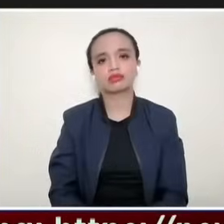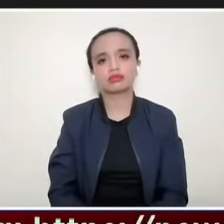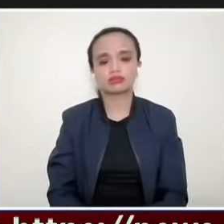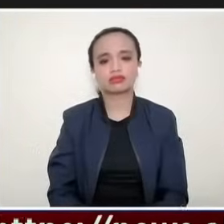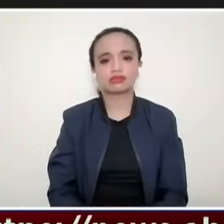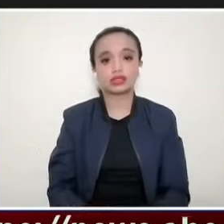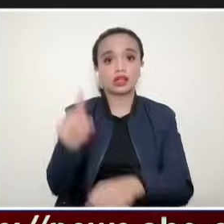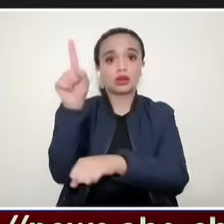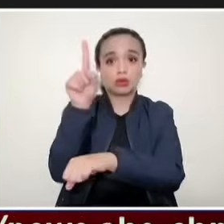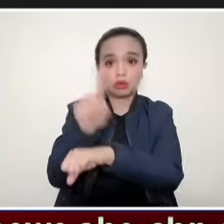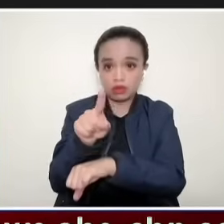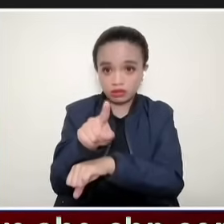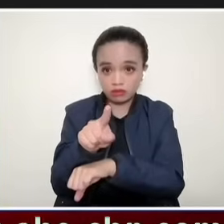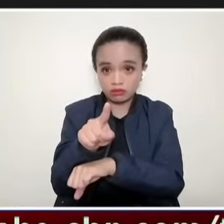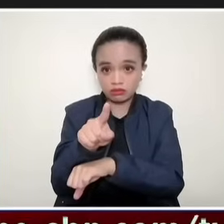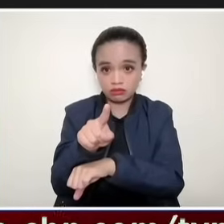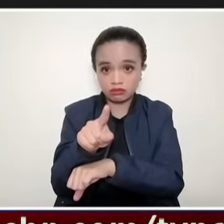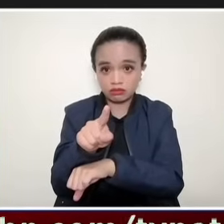hapon,